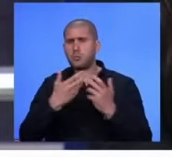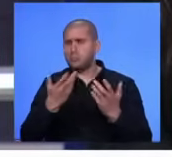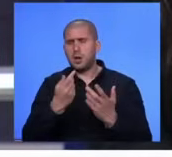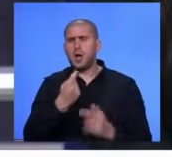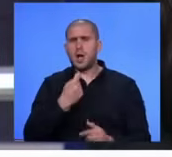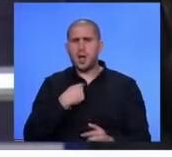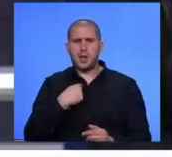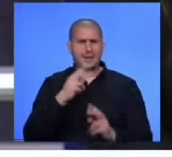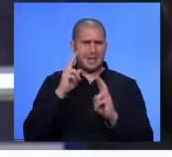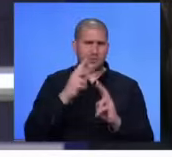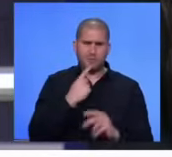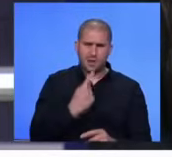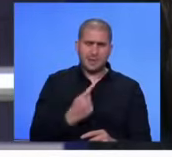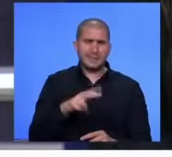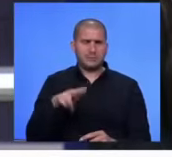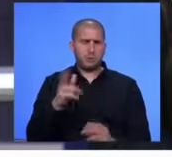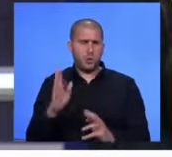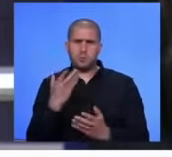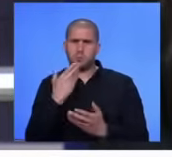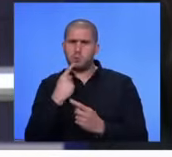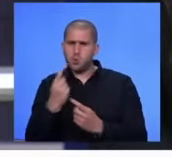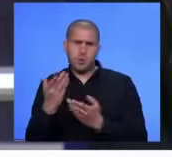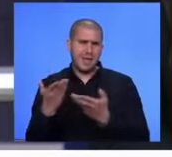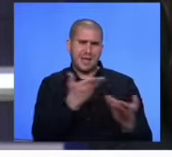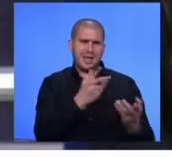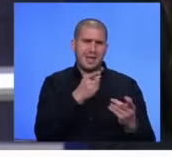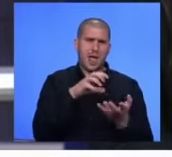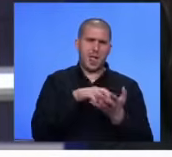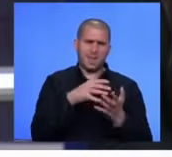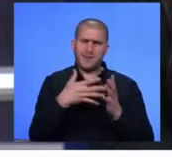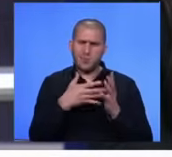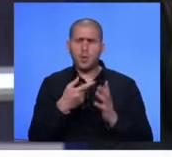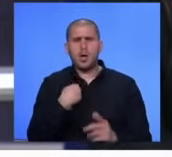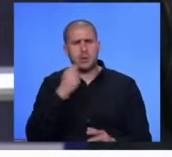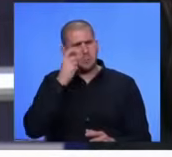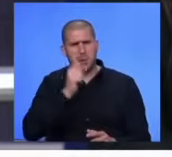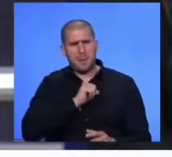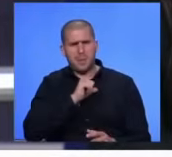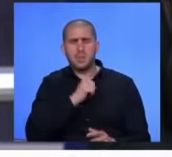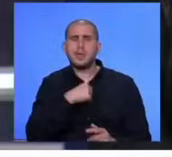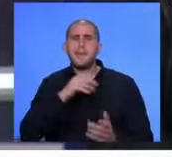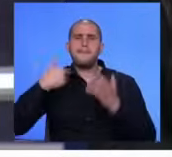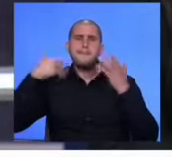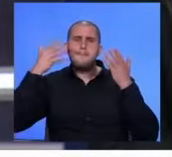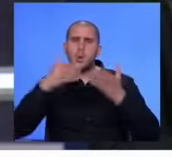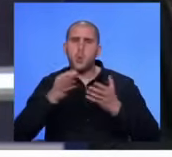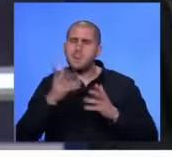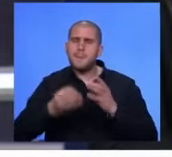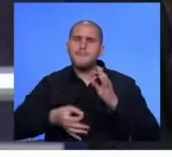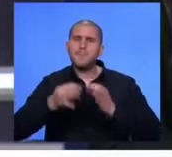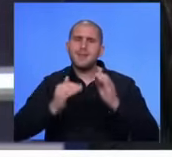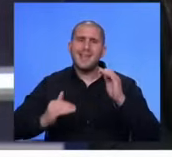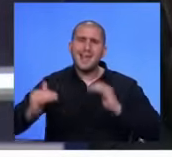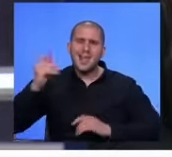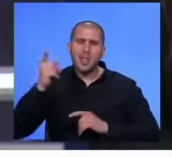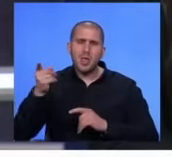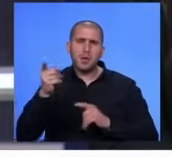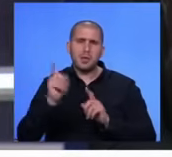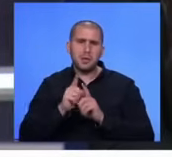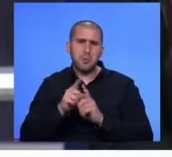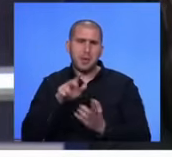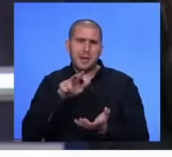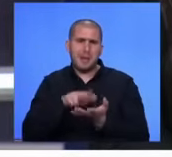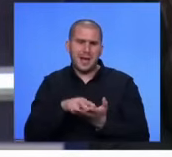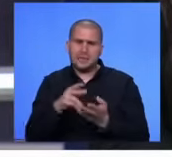אני אעצור בזה, הציבור מוזמן להיכנס ולבדוק בעצמו, אבל אותי זה בכלל לא מעניין. המיקוד שלי הוא בית המשפט העליון בשבתו כבגץ.